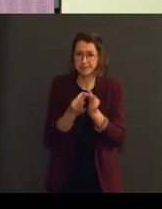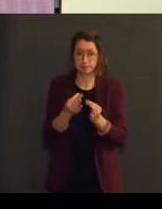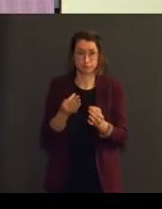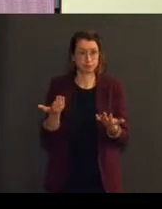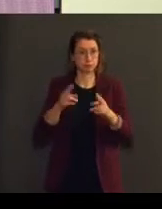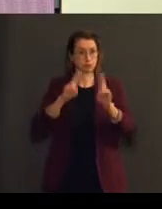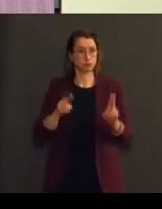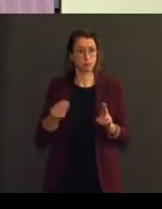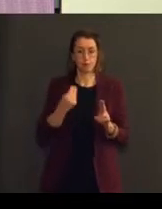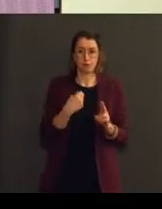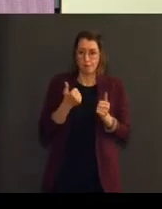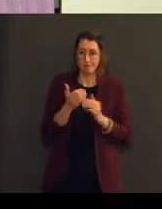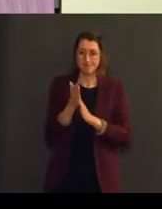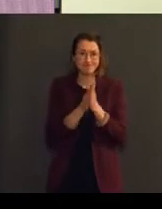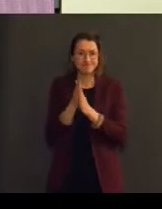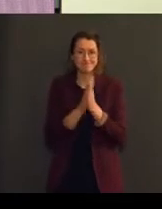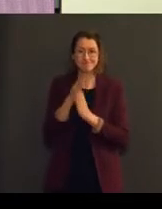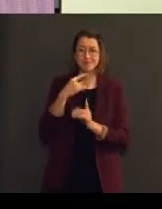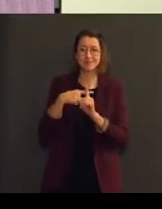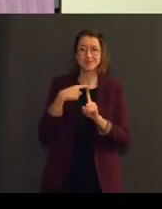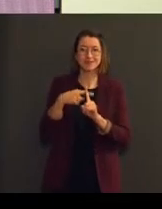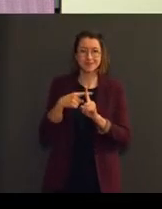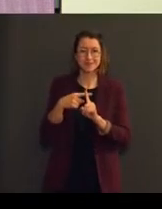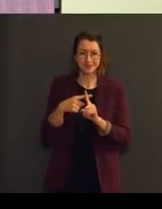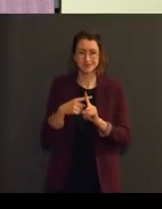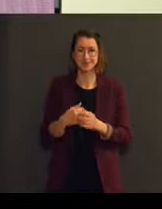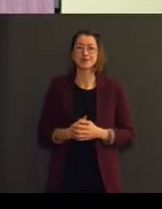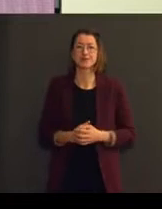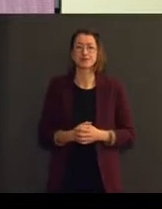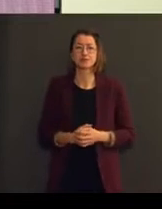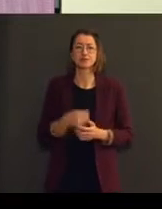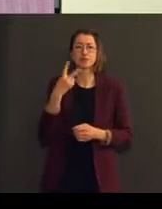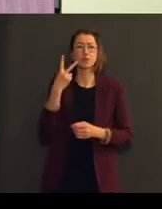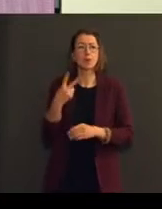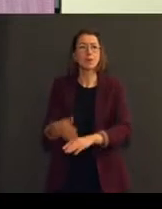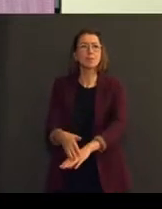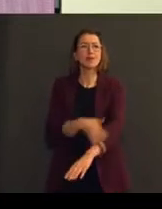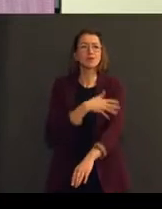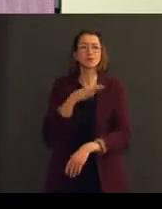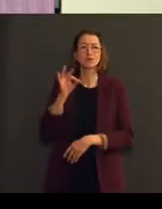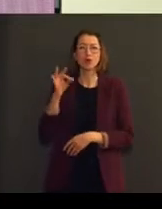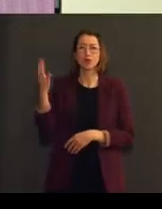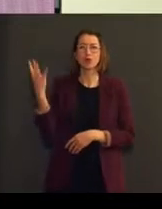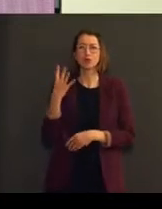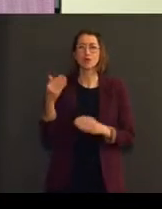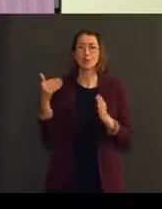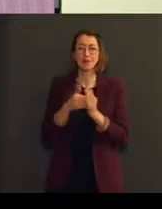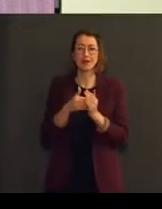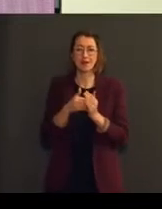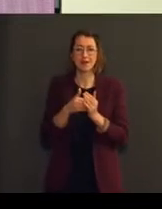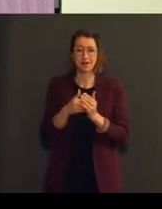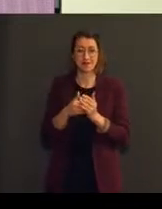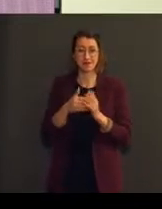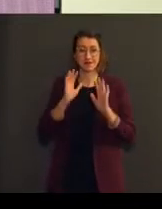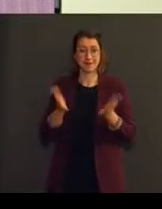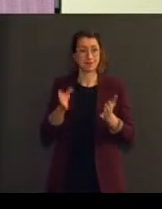avons actuellement 2 059 000 personnes, soit 18% des Belges au total,